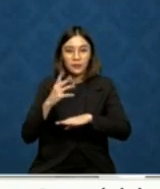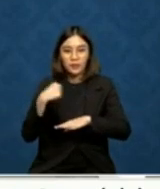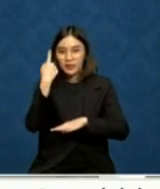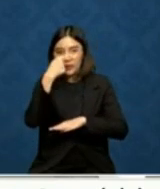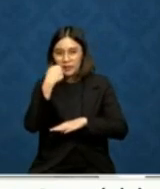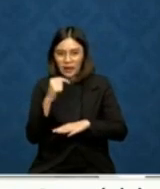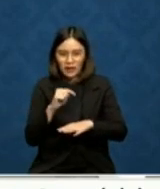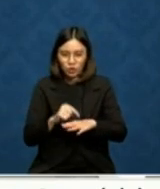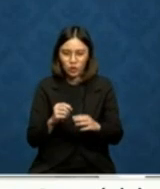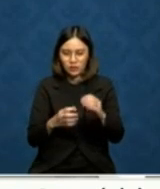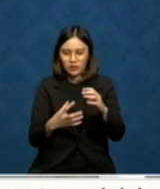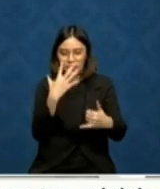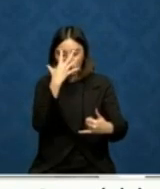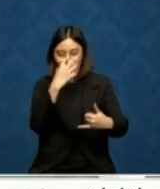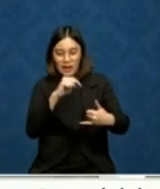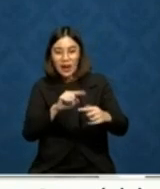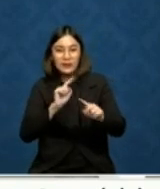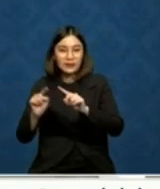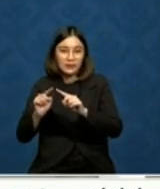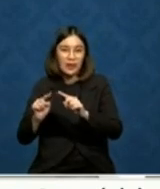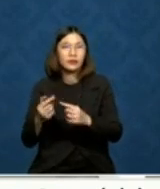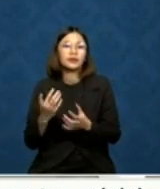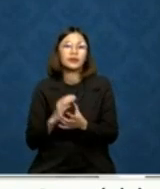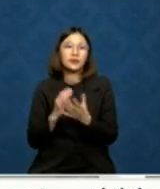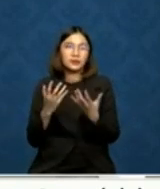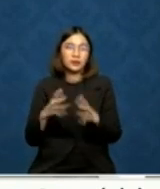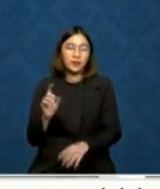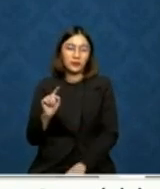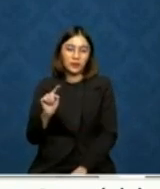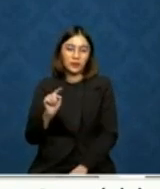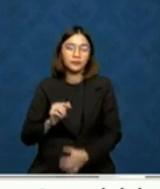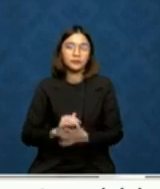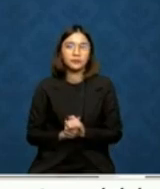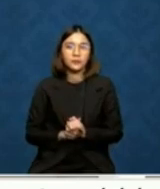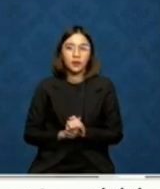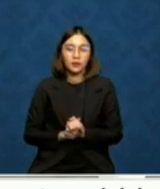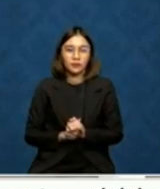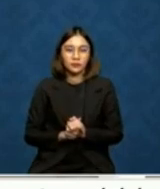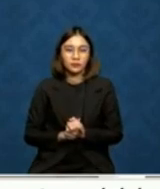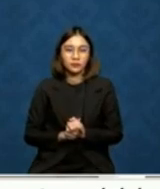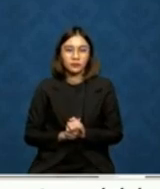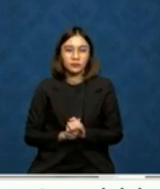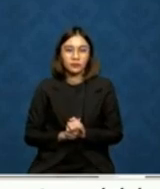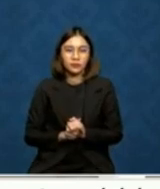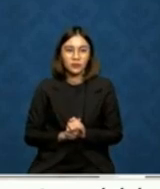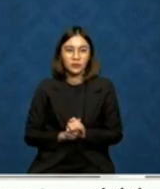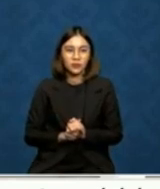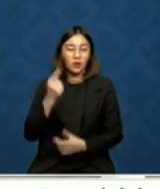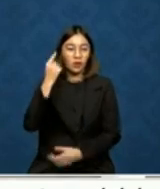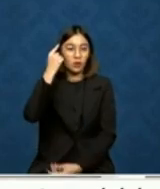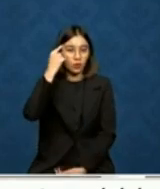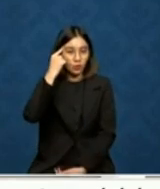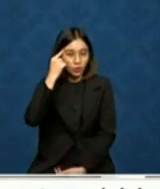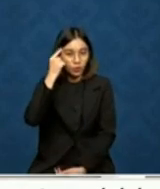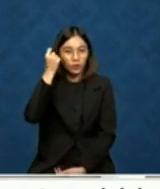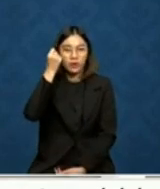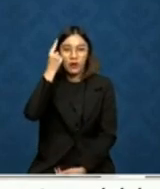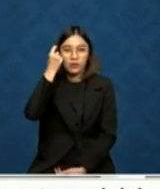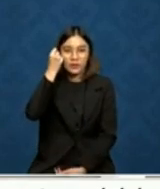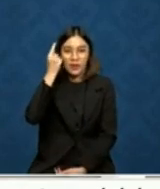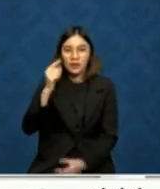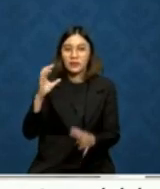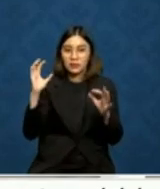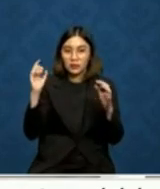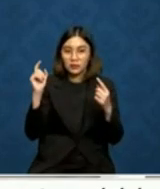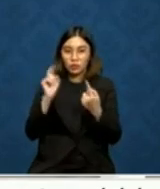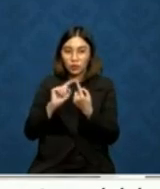ถูกกระทำและที่ไปไกลกว่านั้นค่ะท่านประธานการรับรู้และเข้าใจสถาน